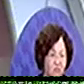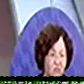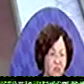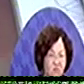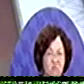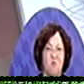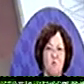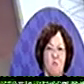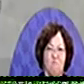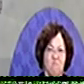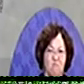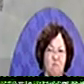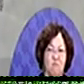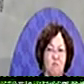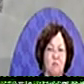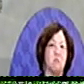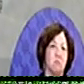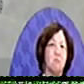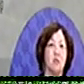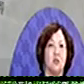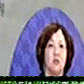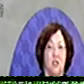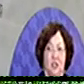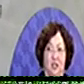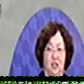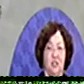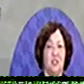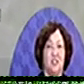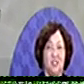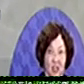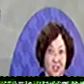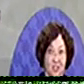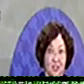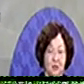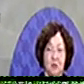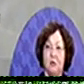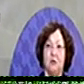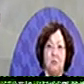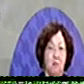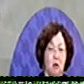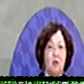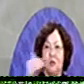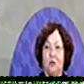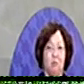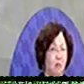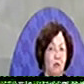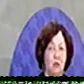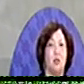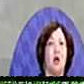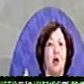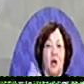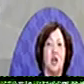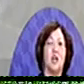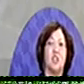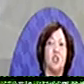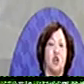ярьлаа. Энэ шагнал ингээд давтагдаагүй явж байна. Одоо ерөөсөн одоо дараа нь хинд өх юмэдэхгүй.